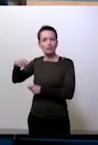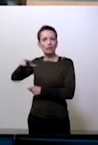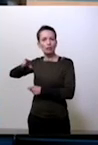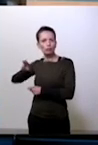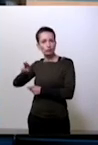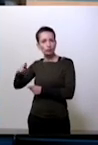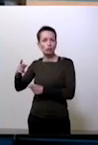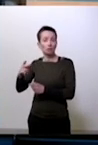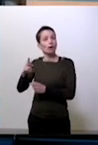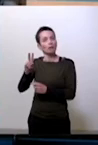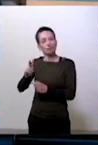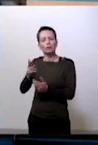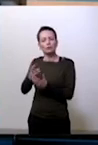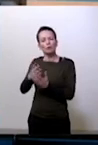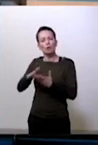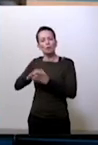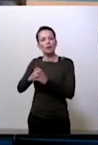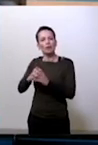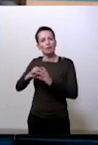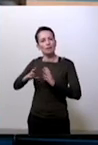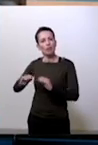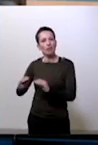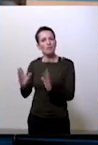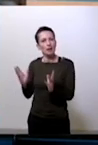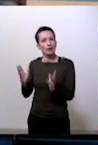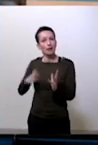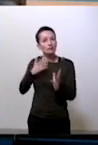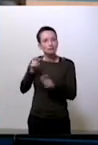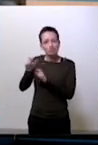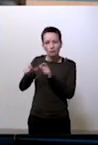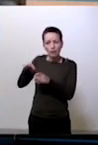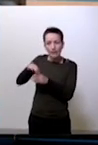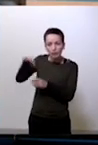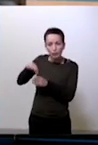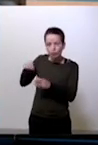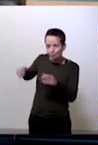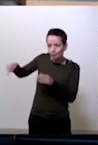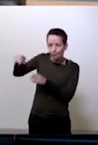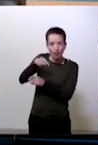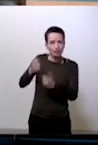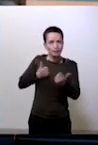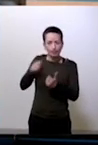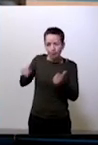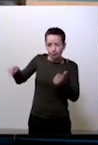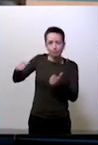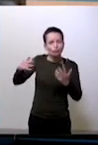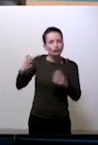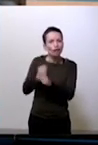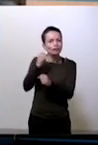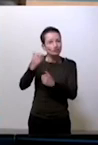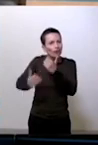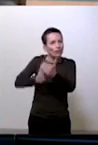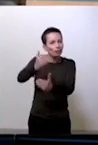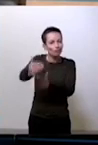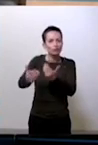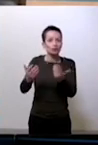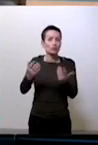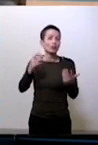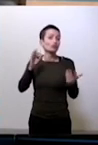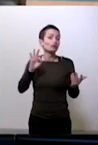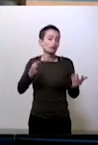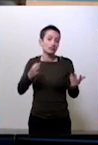choses pas simples à mettre en œuvre, mais grâce aux différents élus qui nous entourent et aux services, on y arrive, on avance. La vie, en effet,